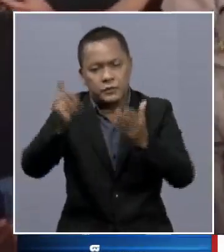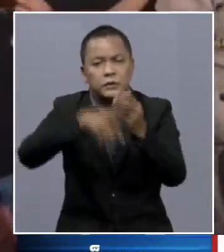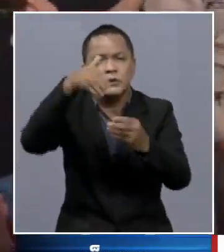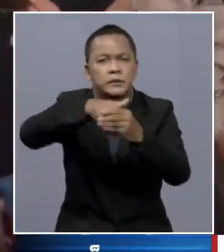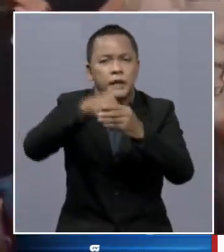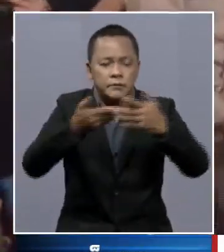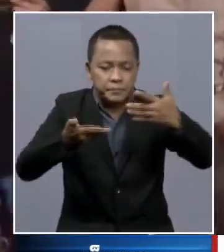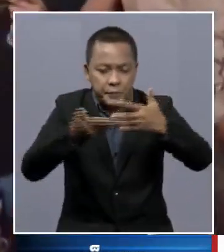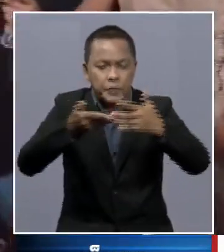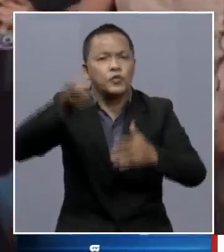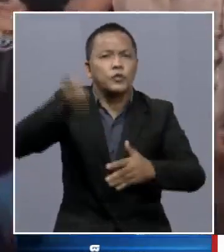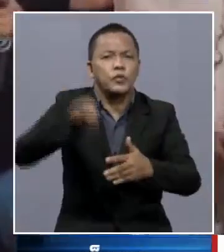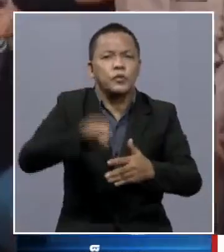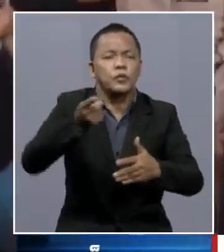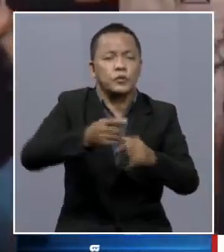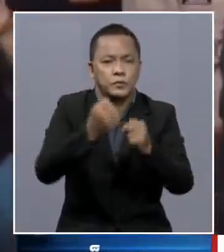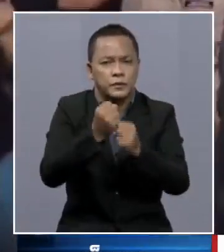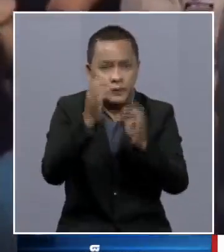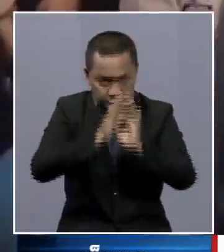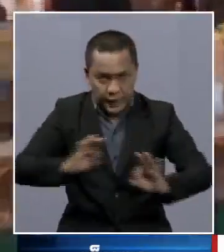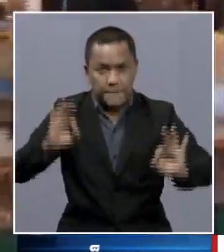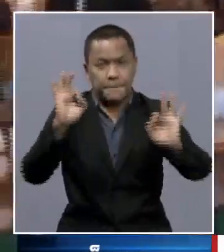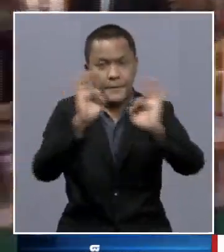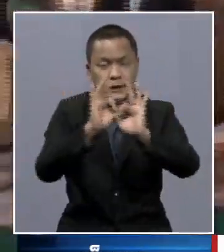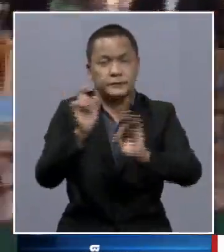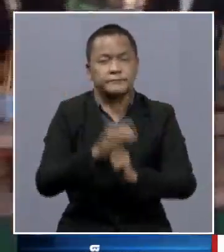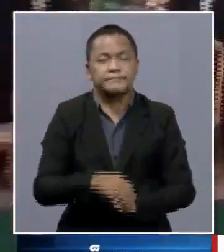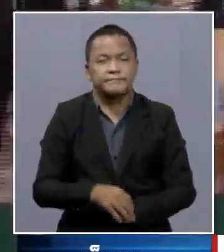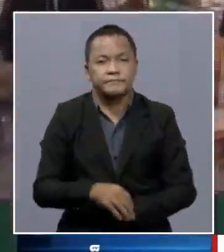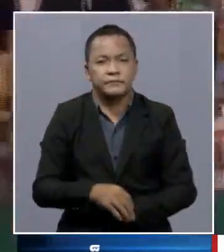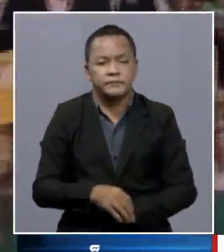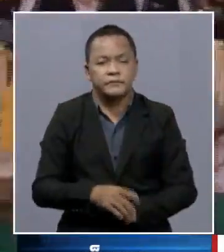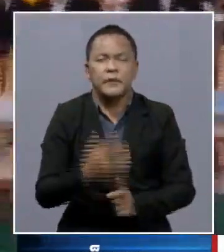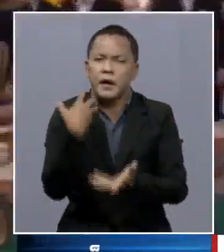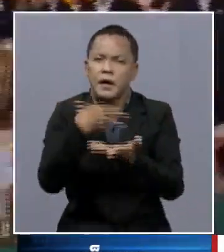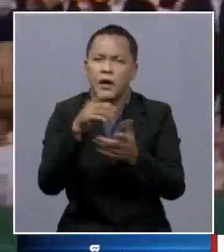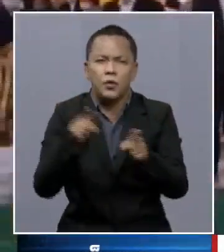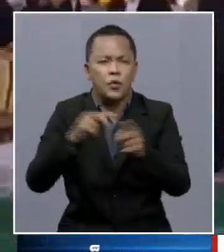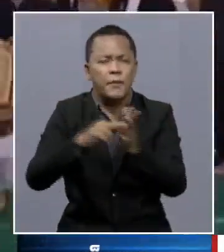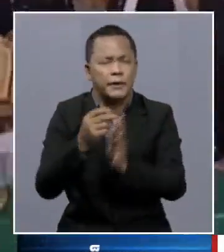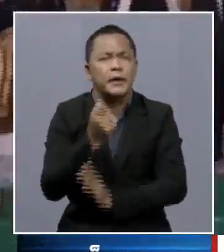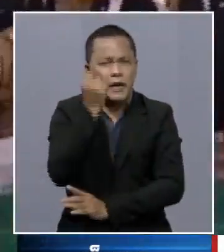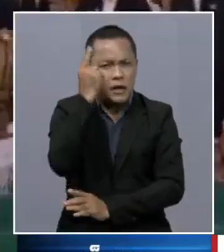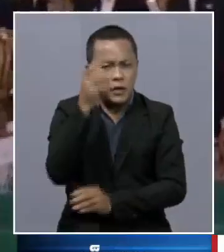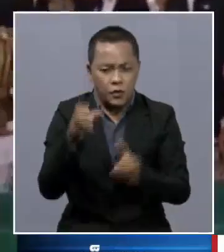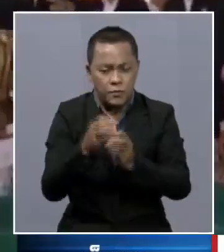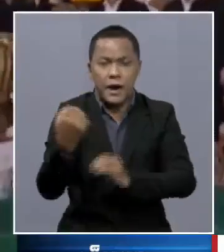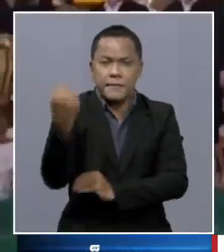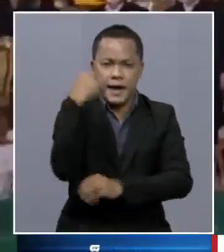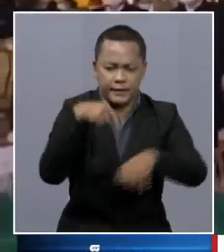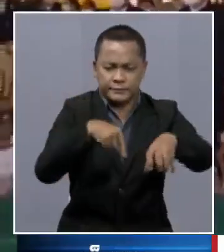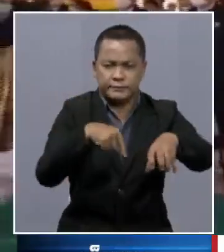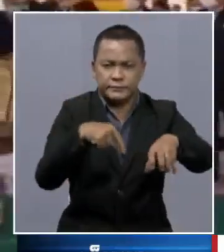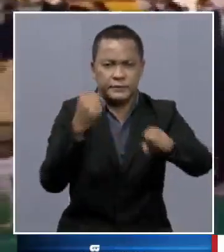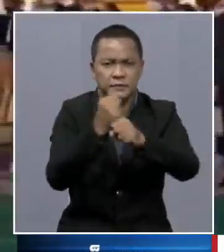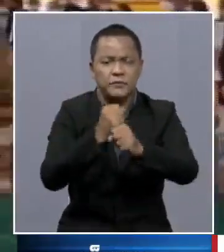ตงทุระดับจะยงคงอยู่สิที่เป็ไฮไตก็คือแกพูดเหอนแเข้าใจว่าฝายอำนาจนิยมพย